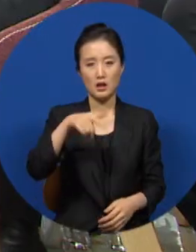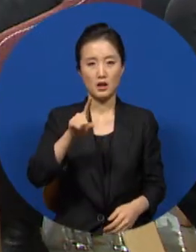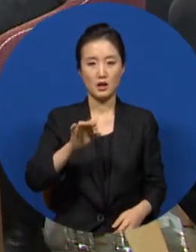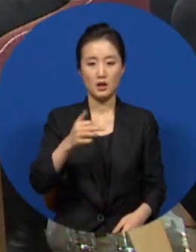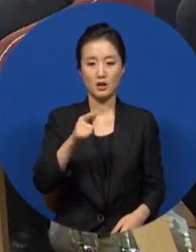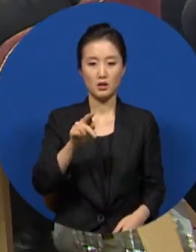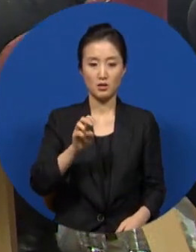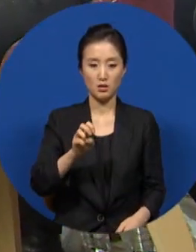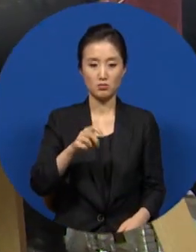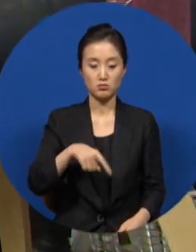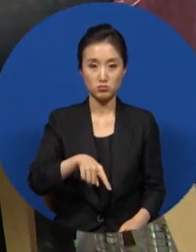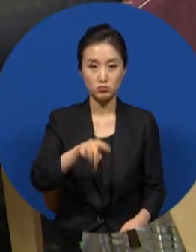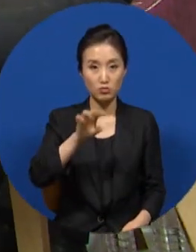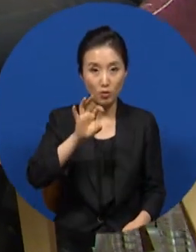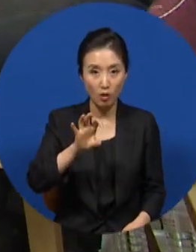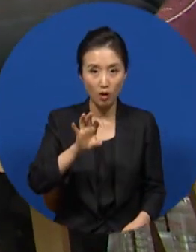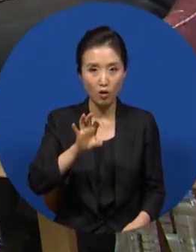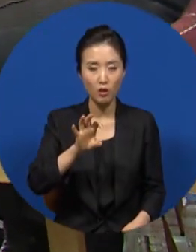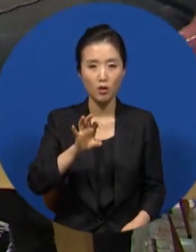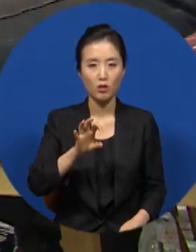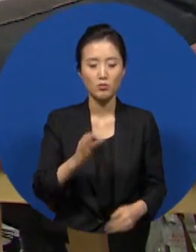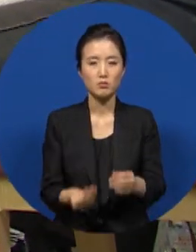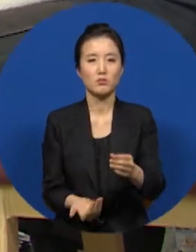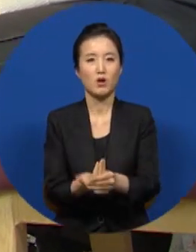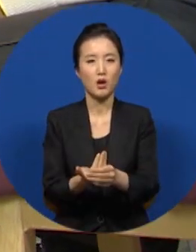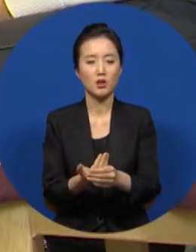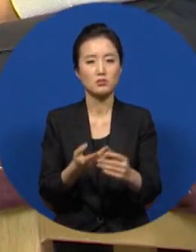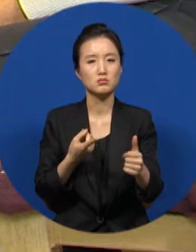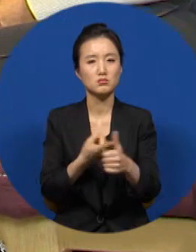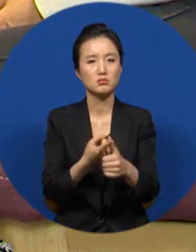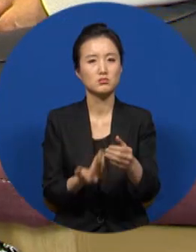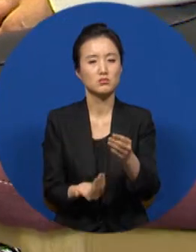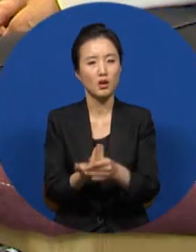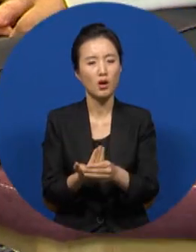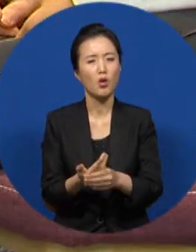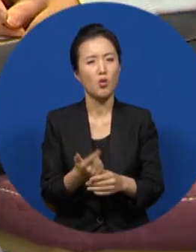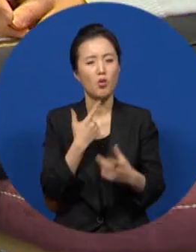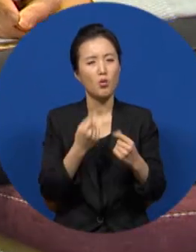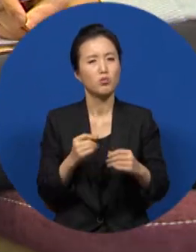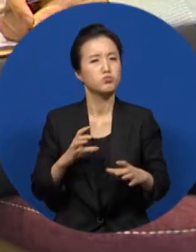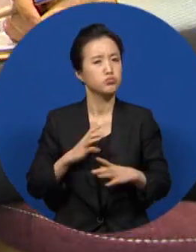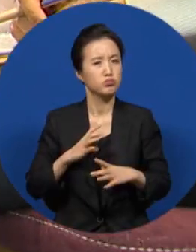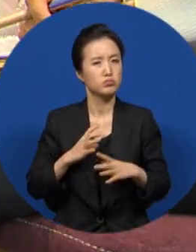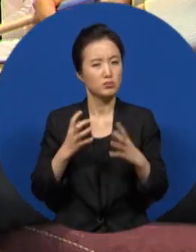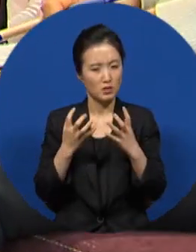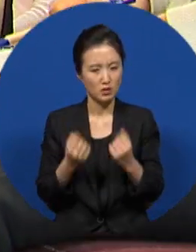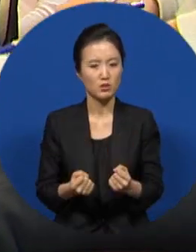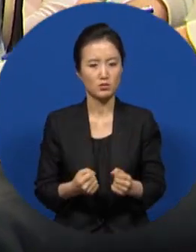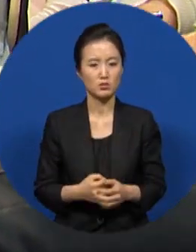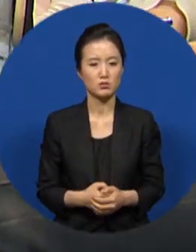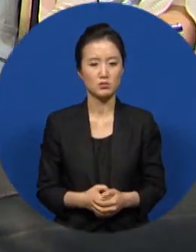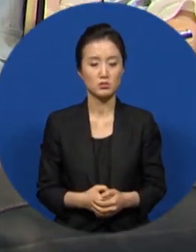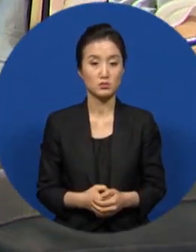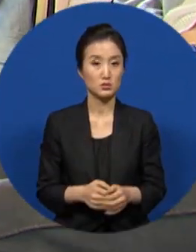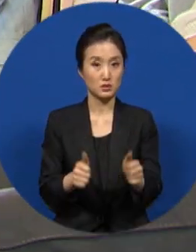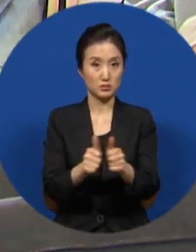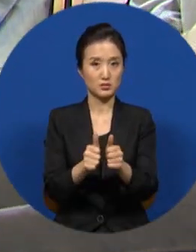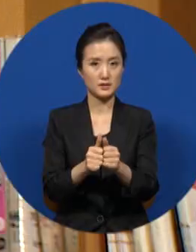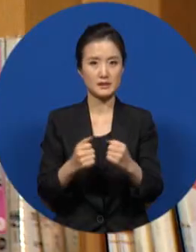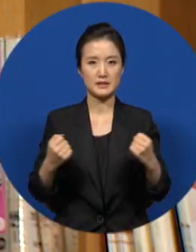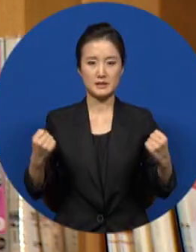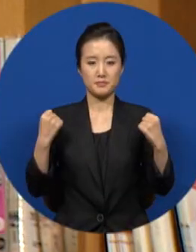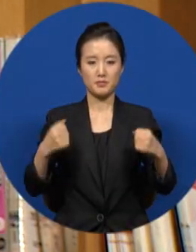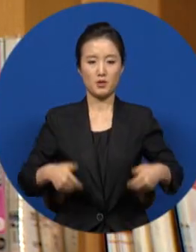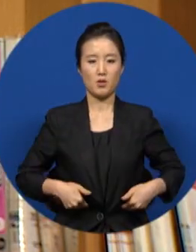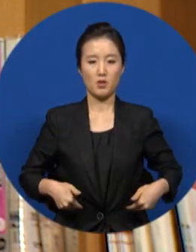그냥 막 살인을 하거나 두려워서 이게 살겠습니까? 그래서 남자분들은 힘을 좀 길러야 할 겁니다. 그래서 저 여자분들이